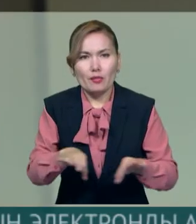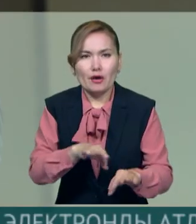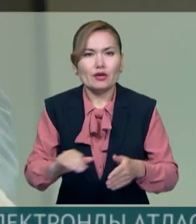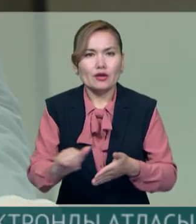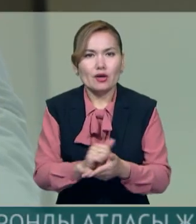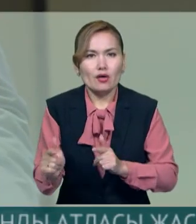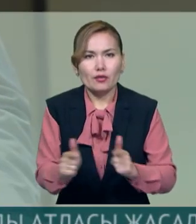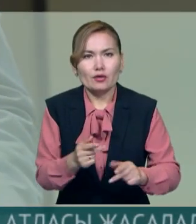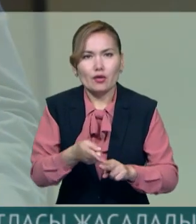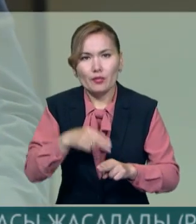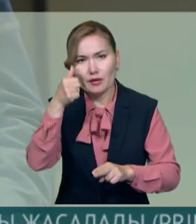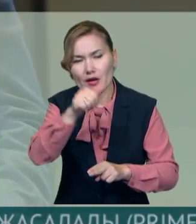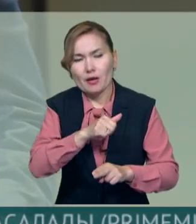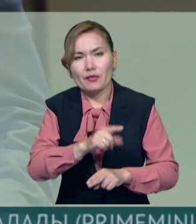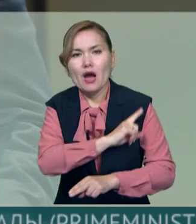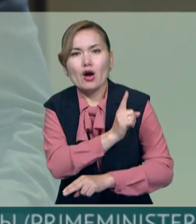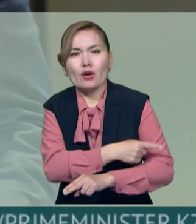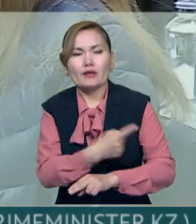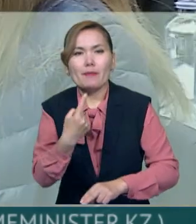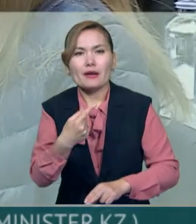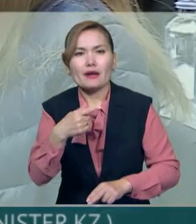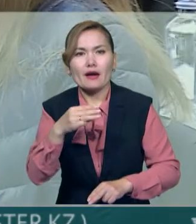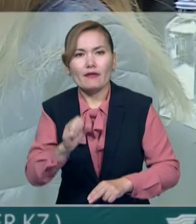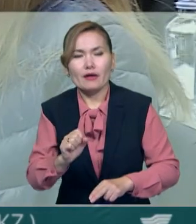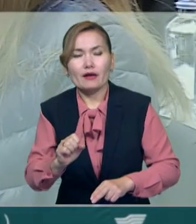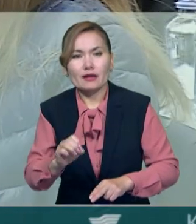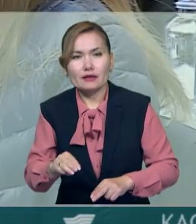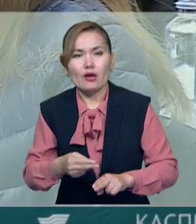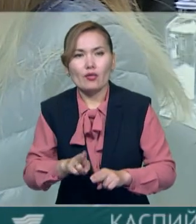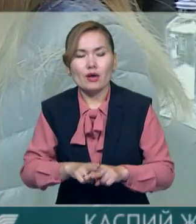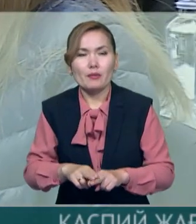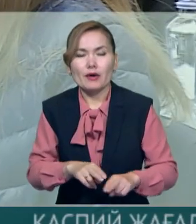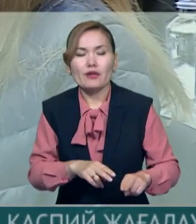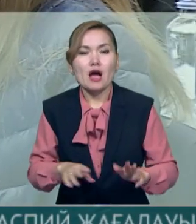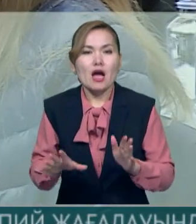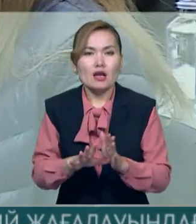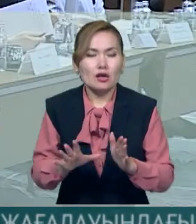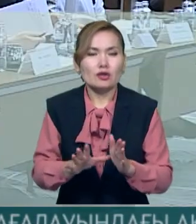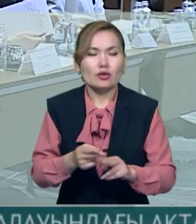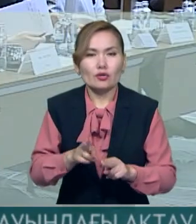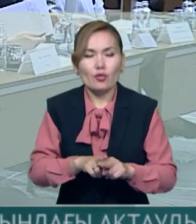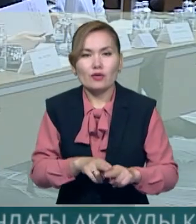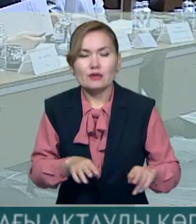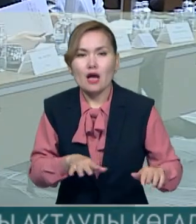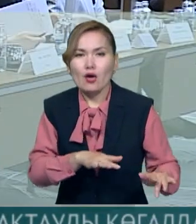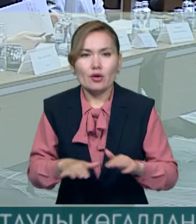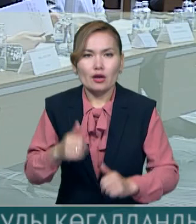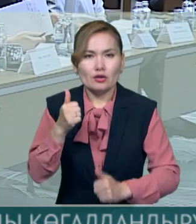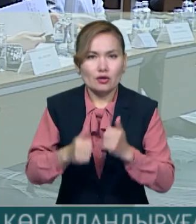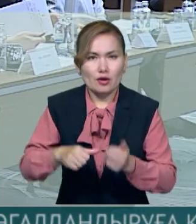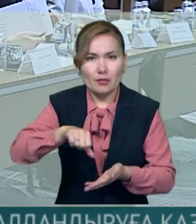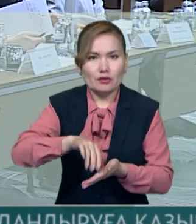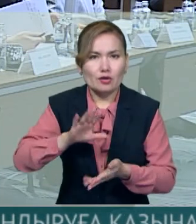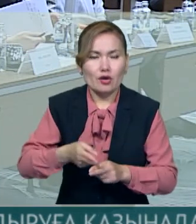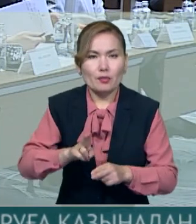әзірленген. Биылдан бастап қуаттылығы 1 гигаватт болатын бірнеше аукцион өткізу жоспарланған. Ол арнайы электронды порталда